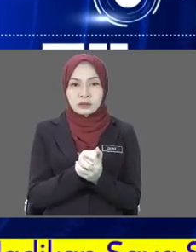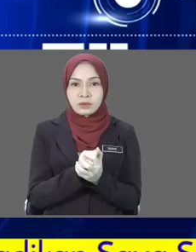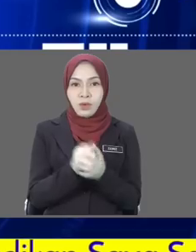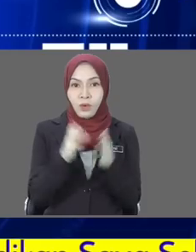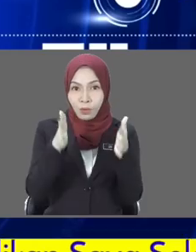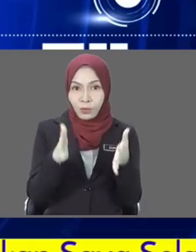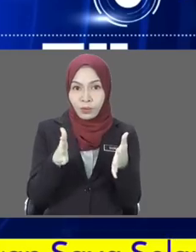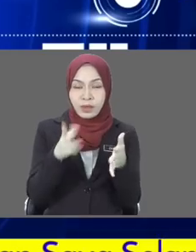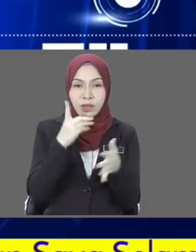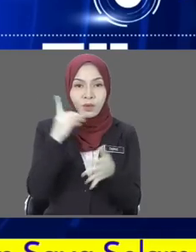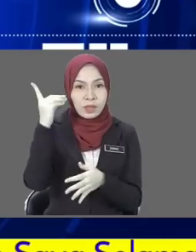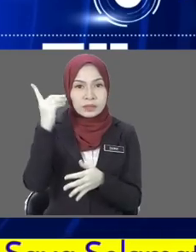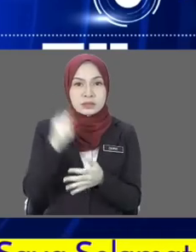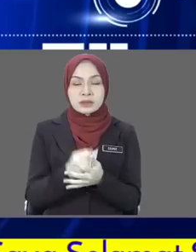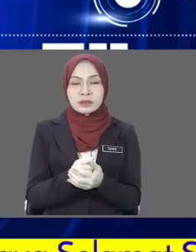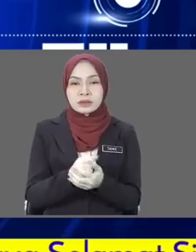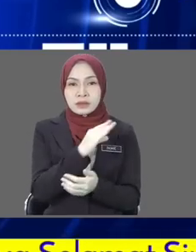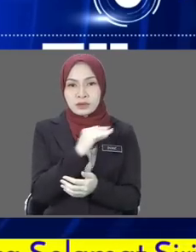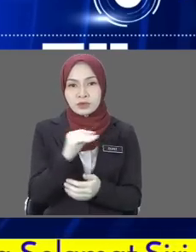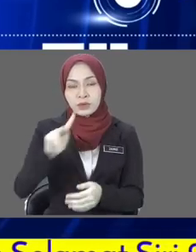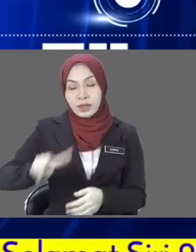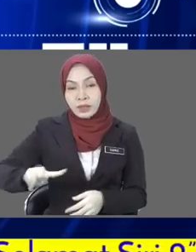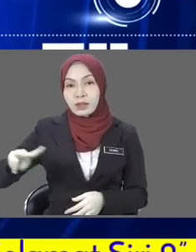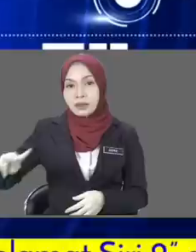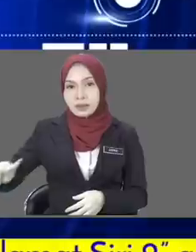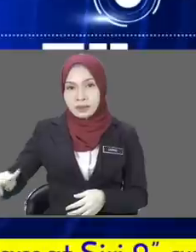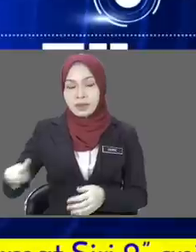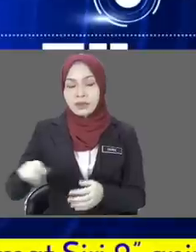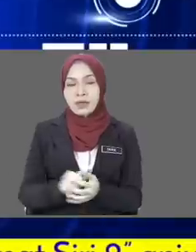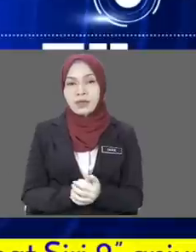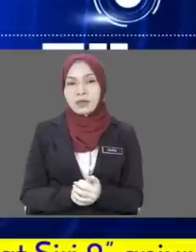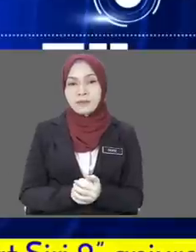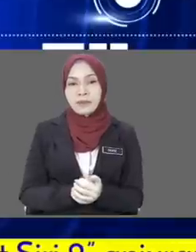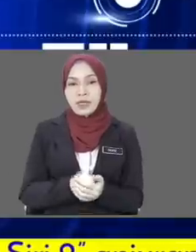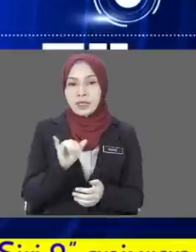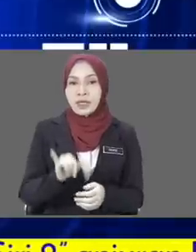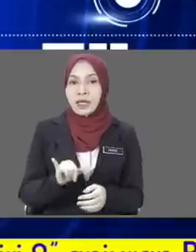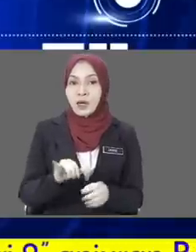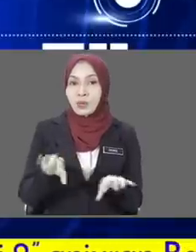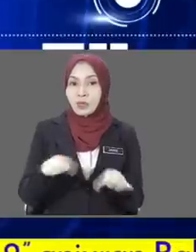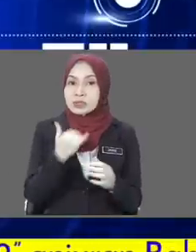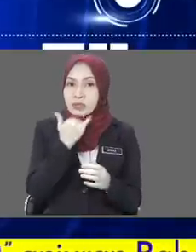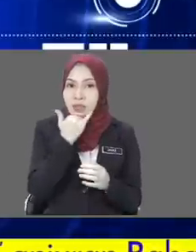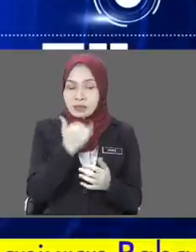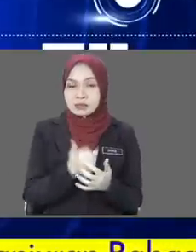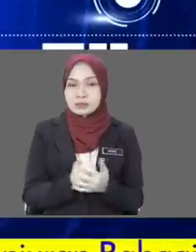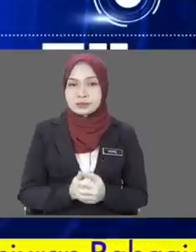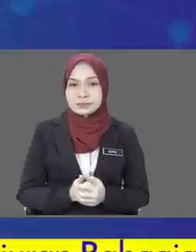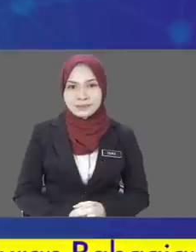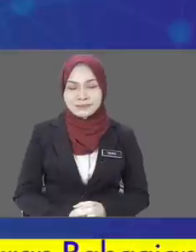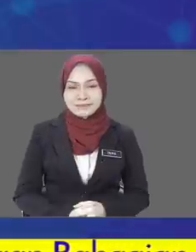atau kanak-kanak yang melibatkan pelanggaran peraturan atau undang-undang